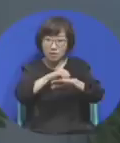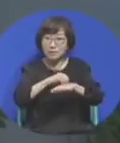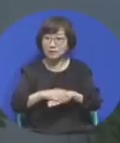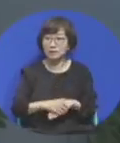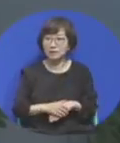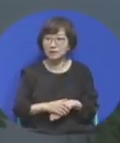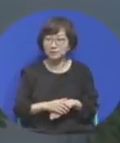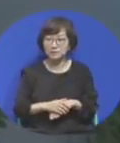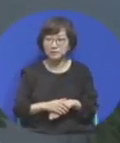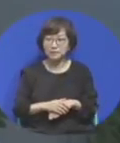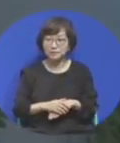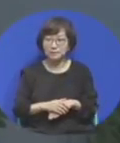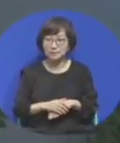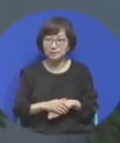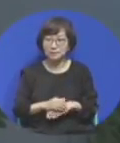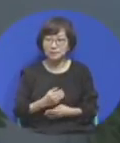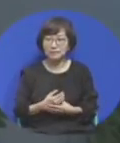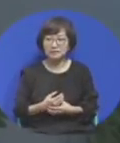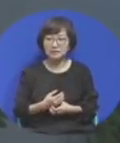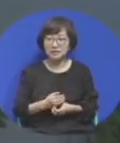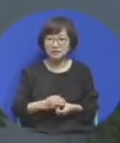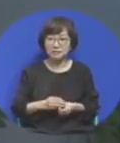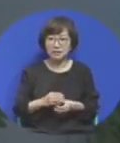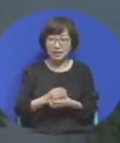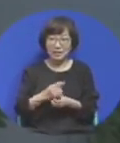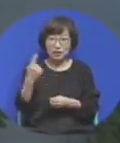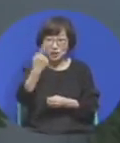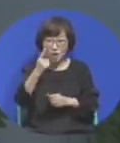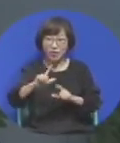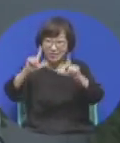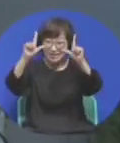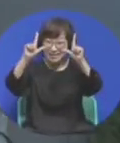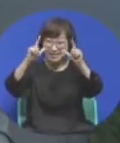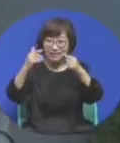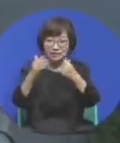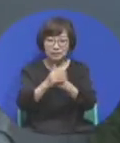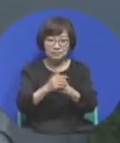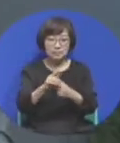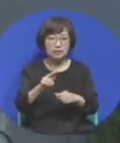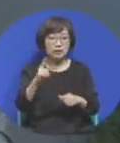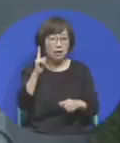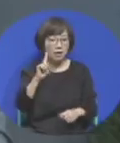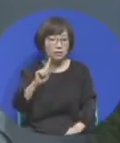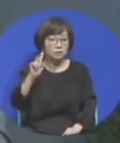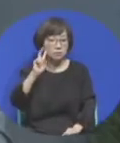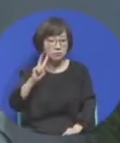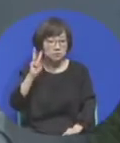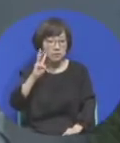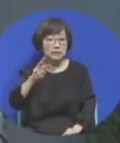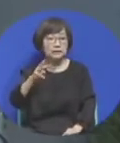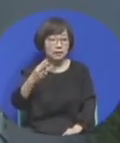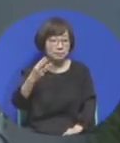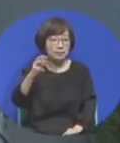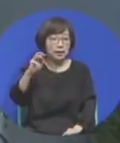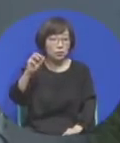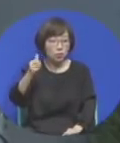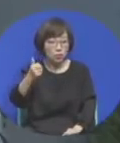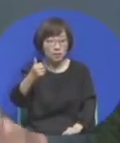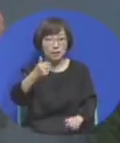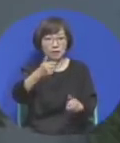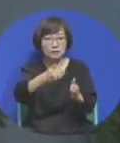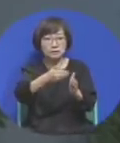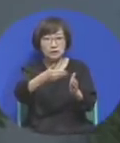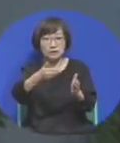이제 300일씩 뭐 500일씩 지난 내용이에요. And so it's a content of this documentary where 300 days pass or 500 days